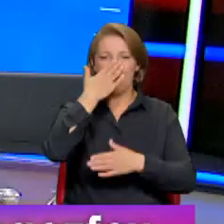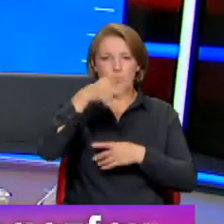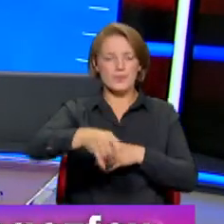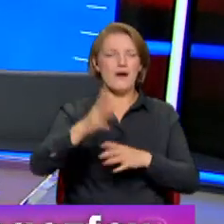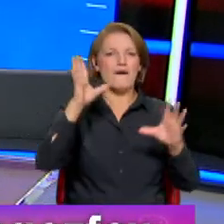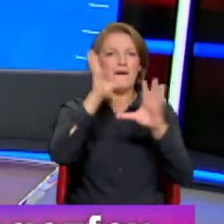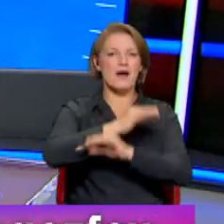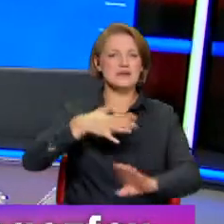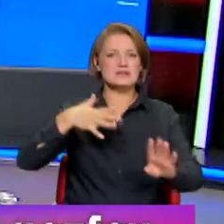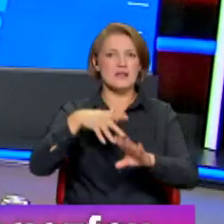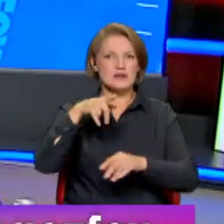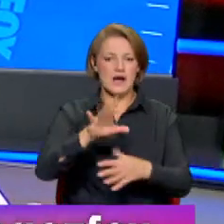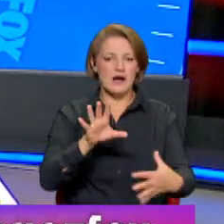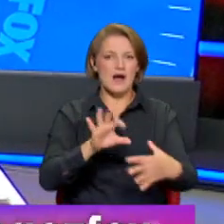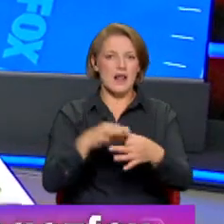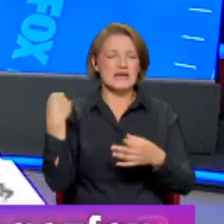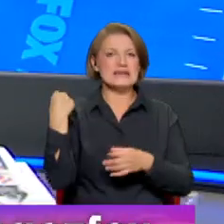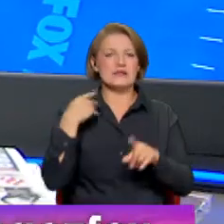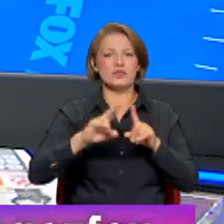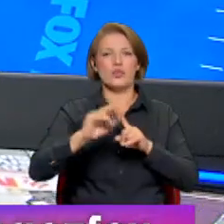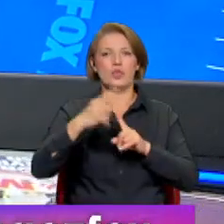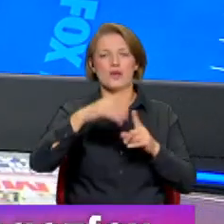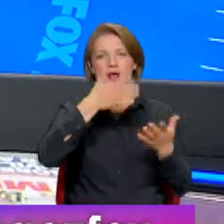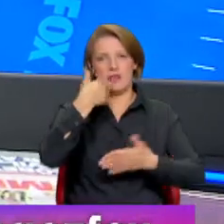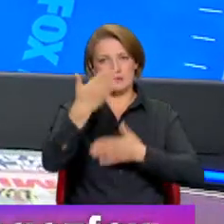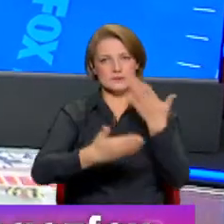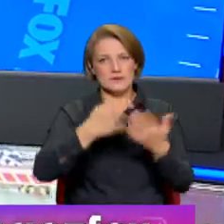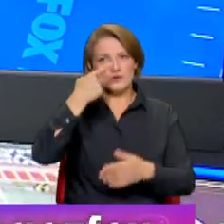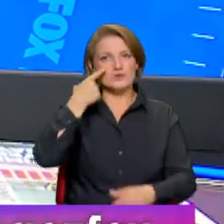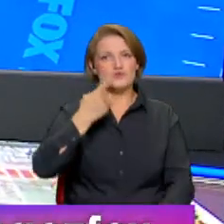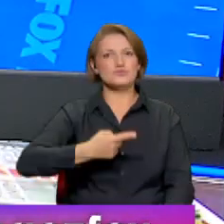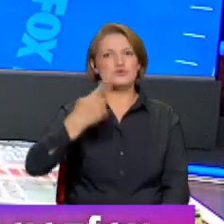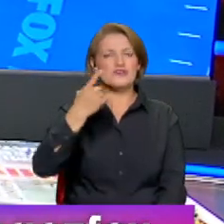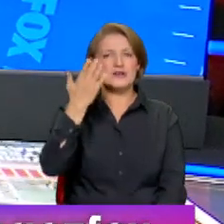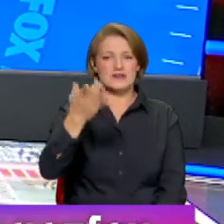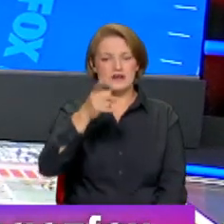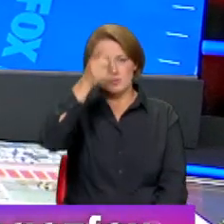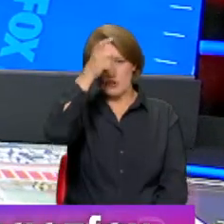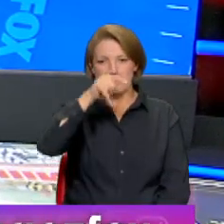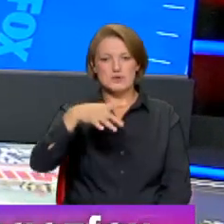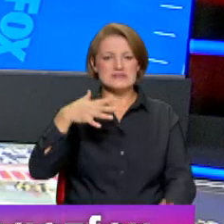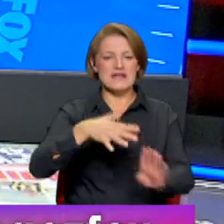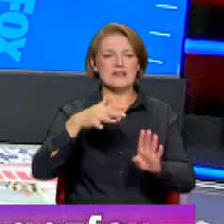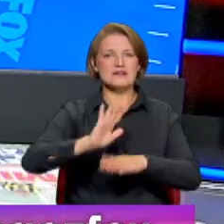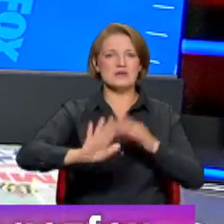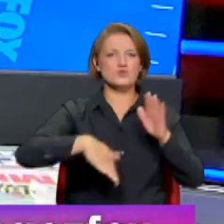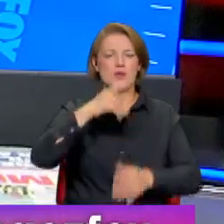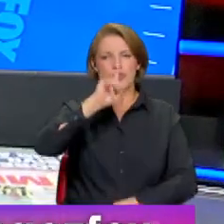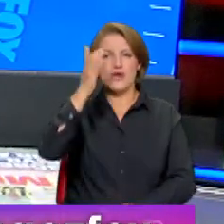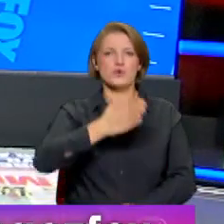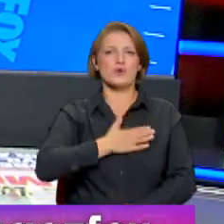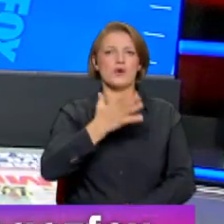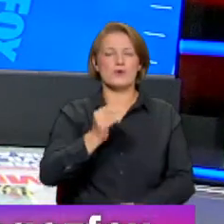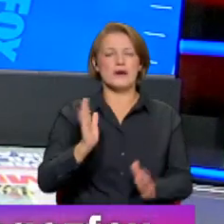hem yeni notları ileteceğiz hem de Cumhurbaşkanı'ndan ve Türkiye bu saldırının ardından tek yürek oldu.